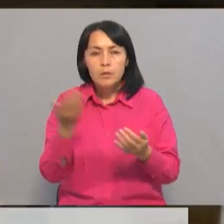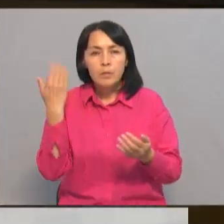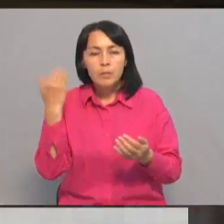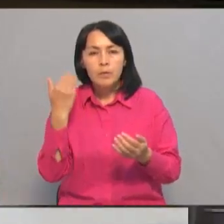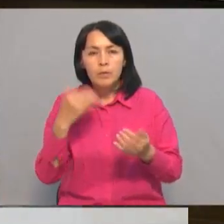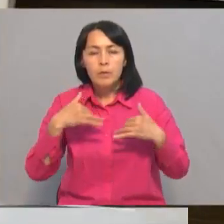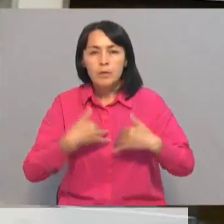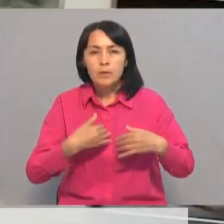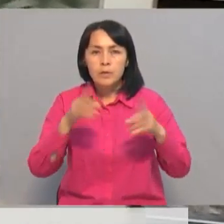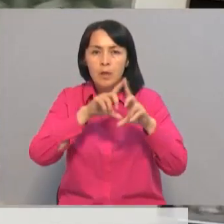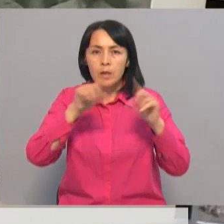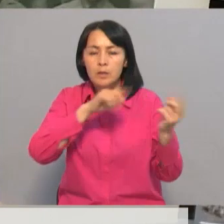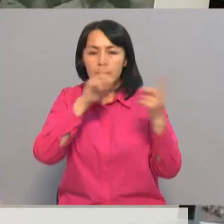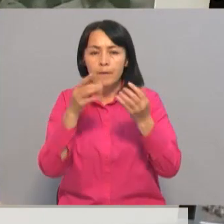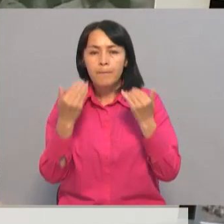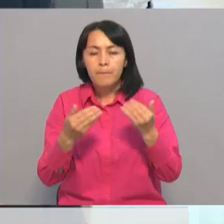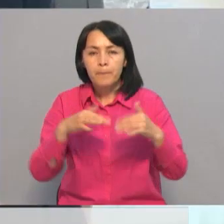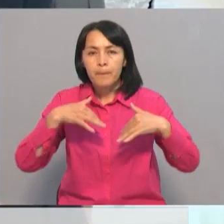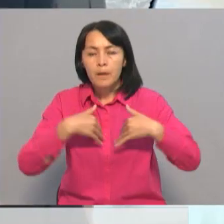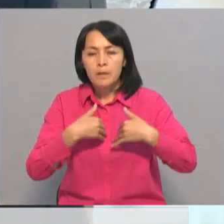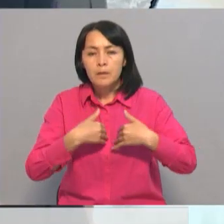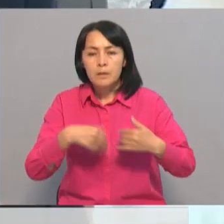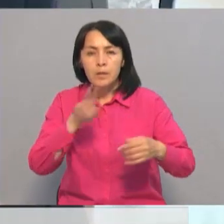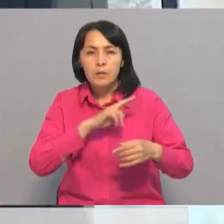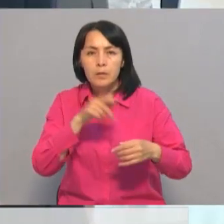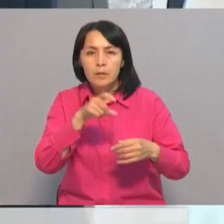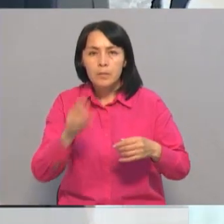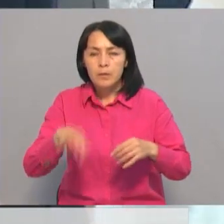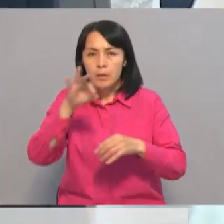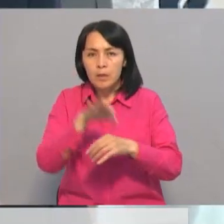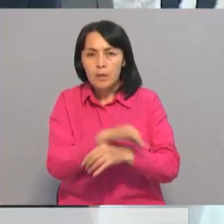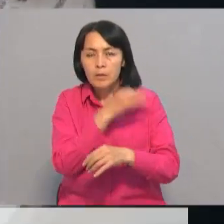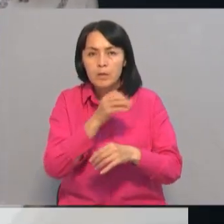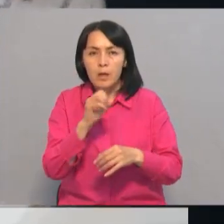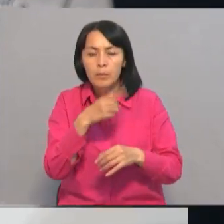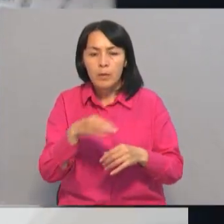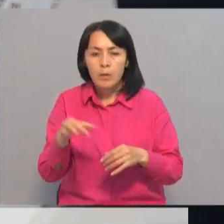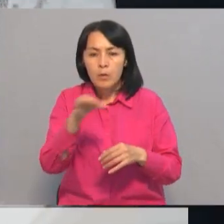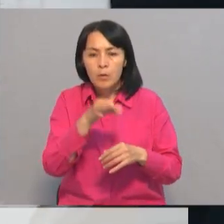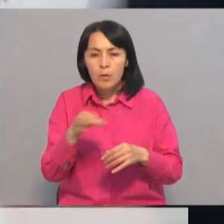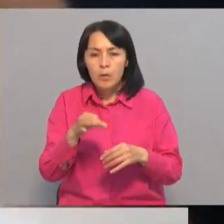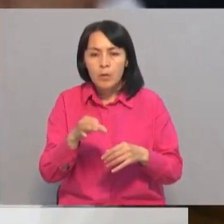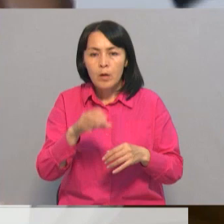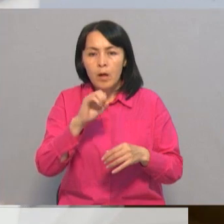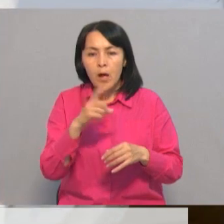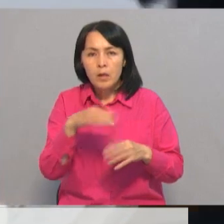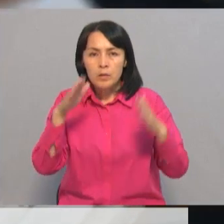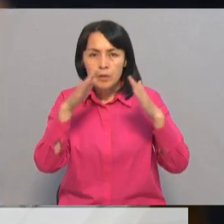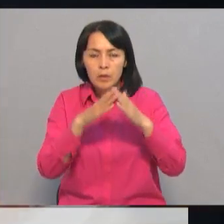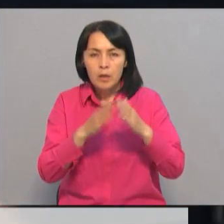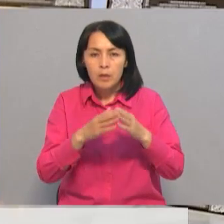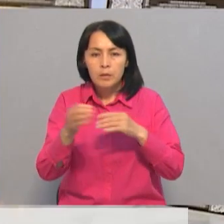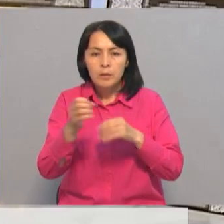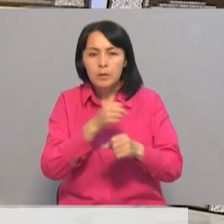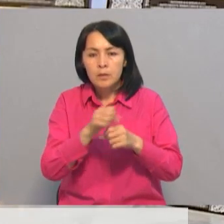құрбандар лагерге жіберіліп отырды. Қуғын сүргінге ұшыраған азаматтардың әйелдері де Ақмола облысында орналасқан Алжир лагерінде